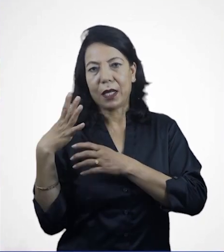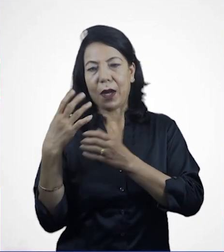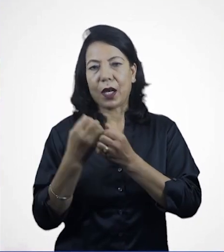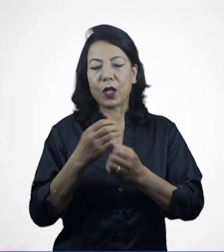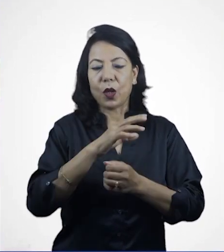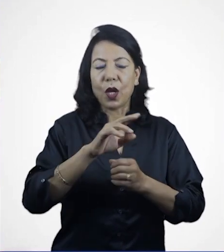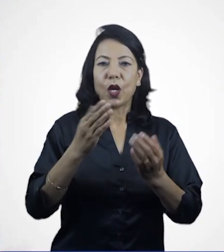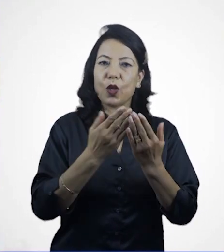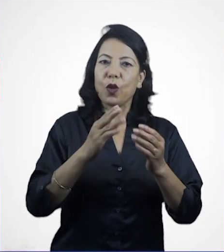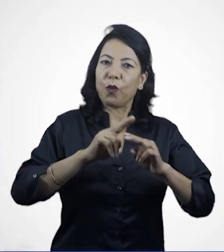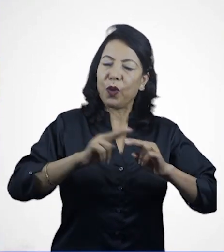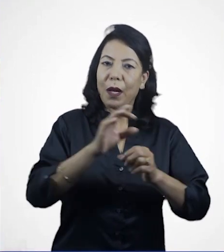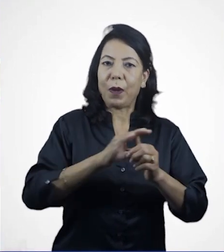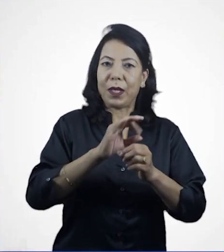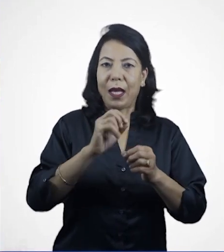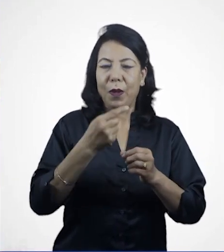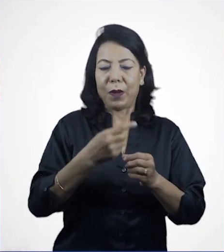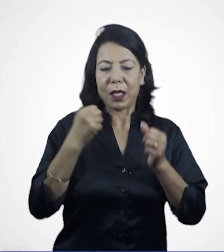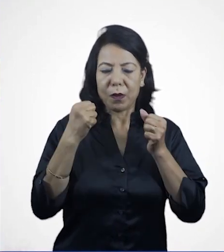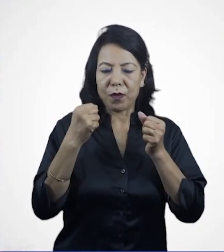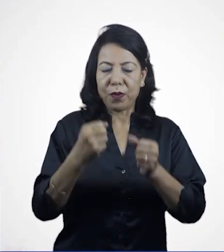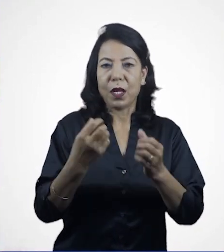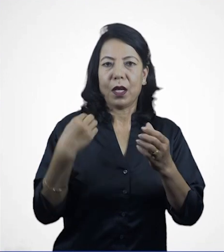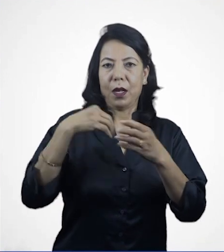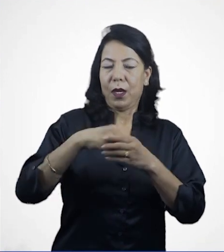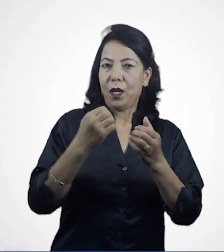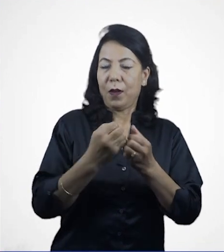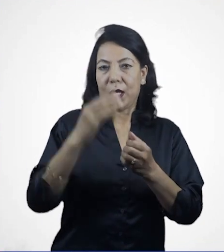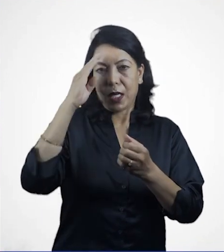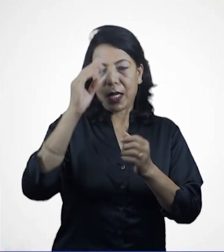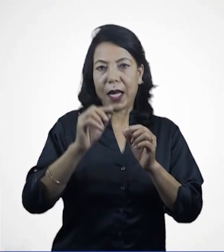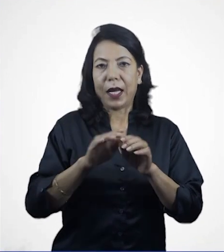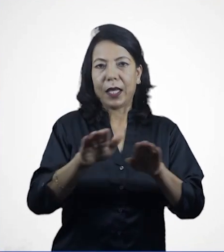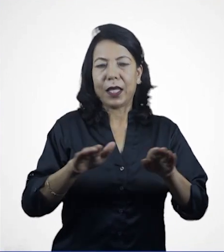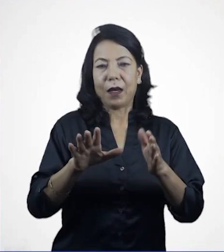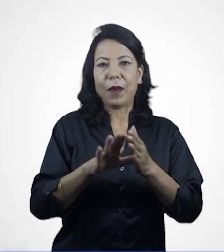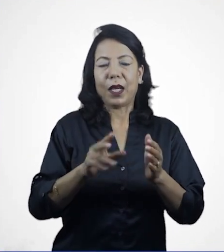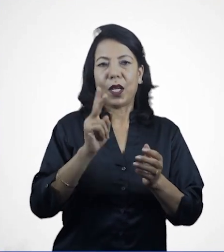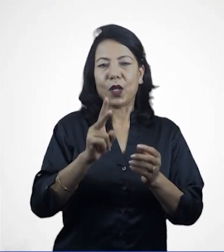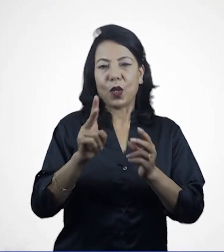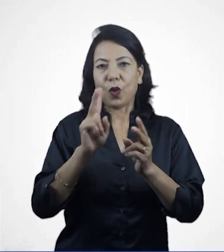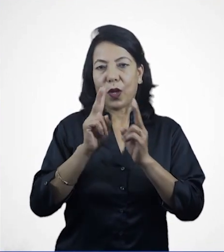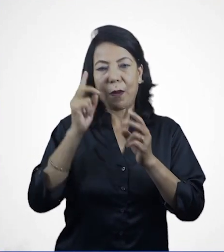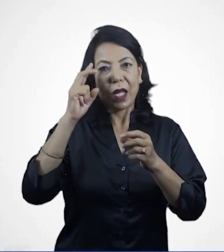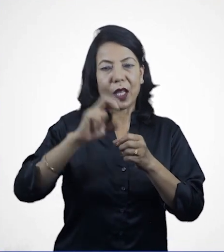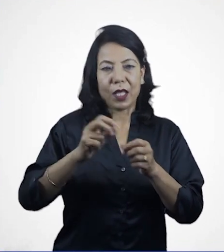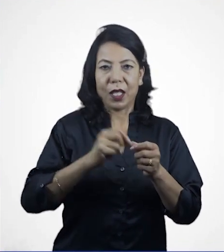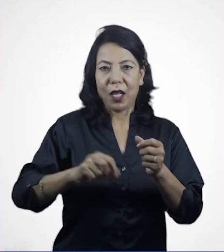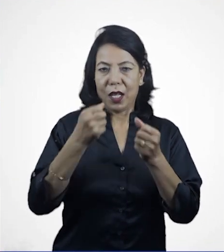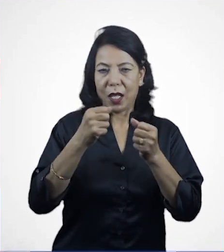होल्स सिस्टम में एसमा लागनू परने होंचा बने गर्मेंट लेवल बाटा चाहिए इस्तो इस्तो कूरा मा चाहिए दचे जन सक्ती बनावने